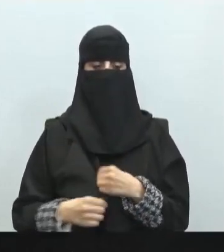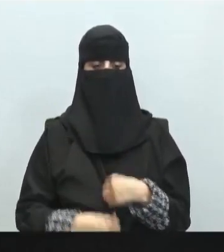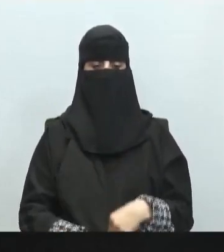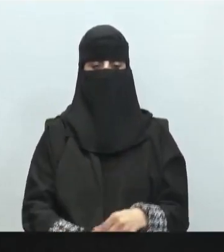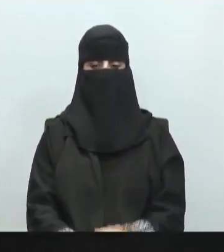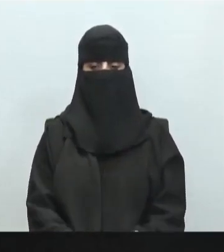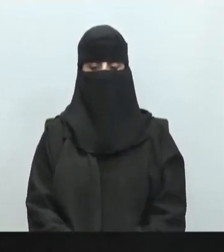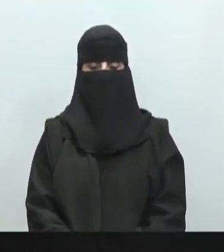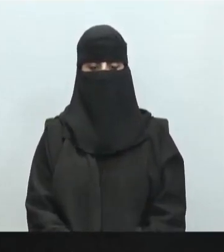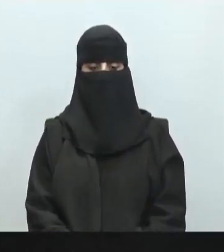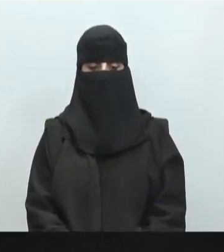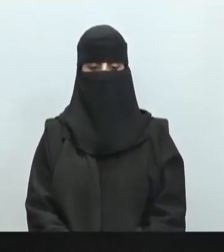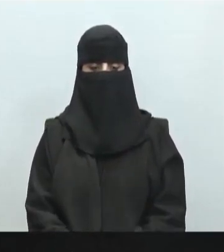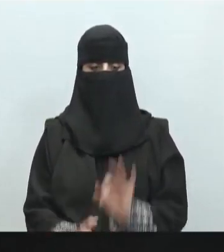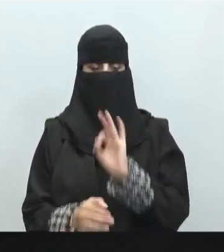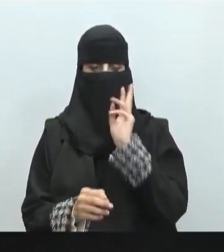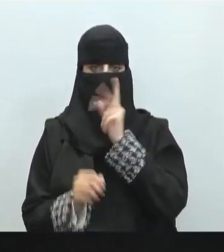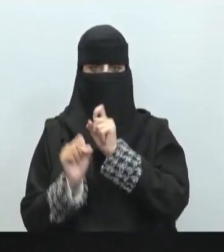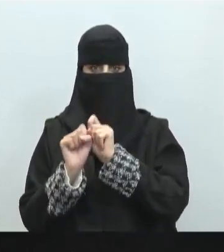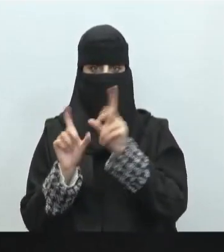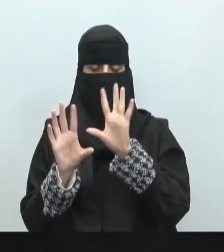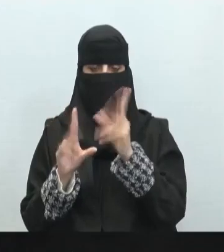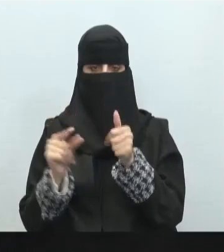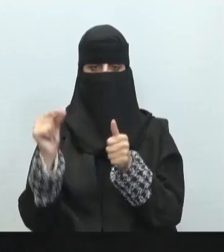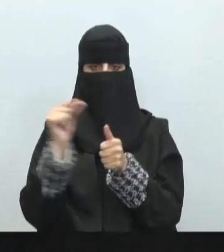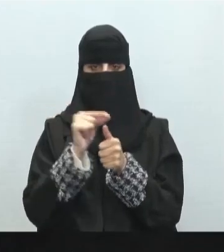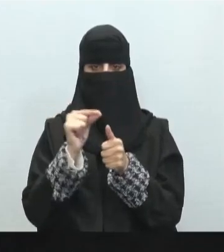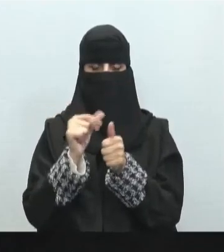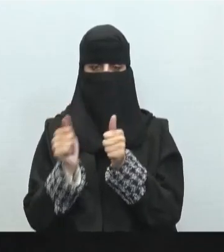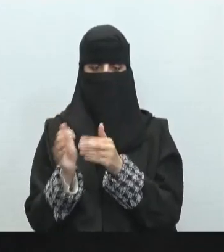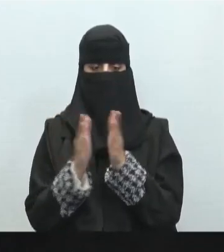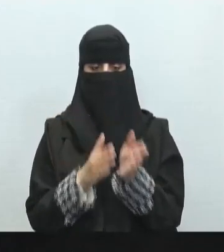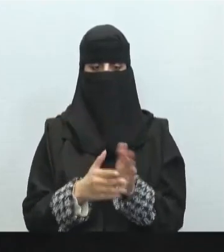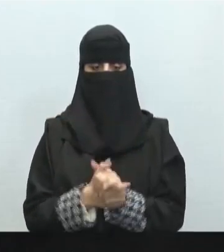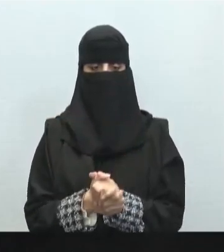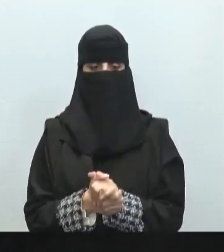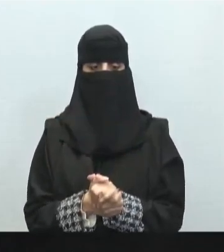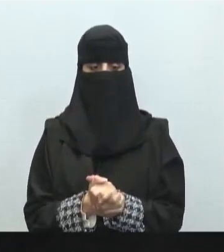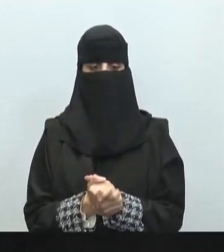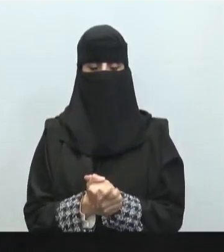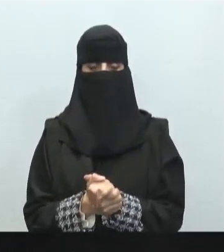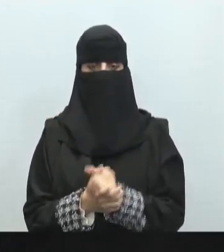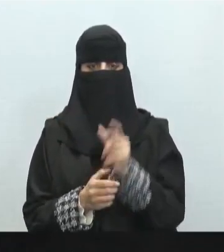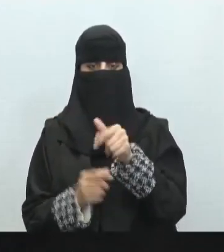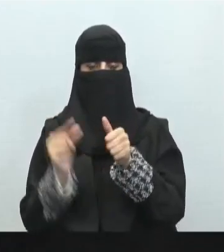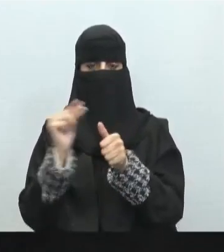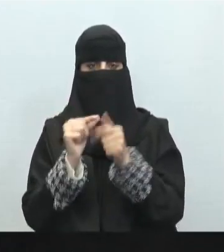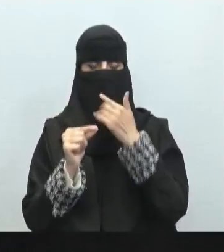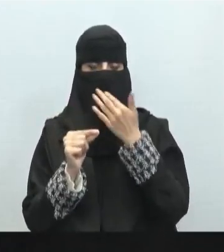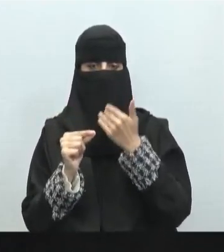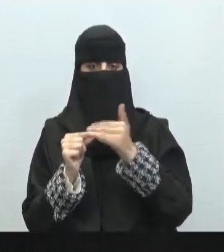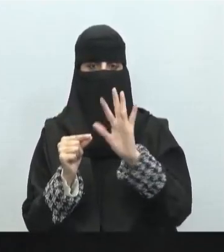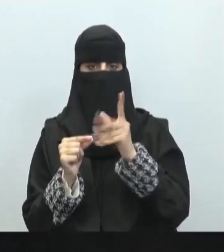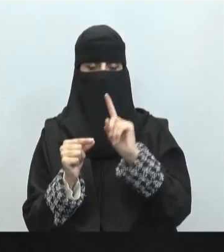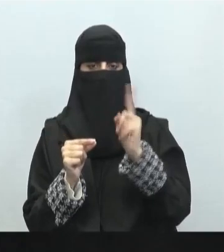هو واضح امامنا بالضمه والضمه هي للحاله للرفع والرفع